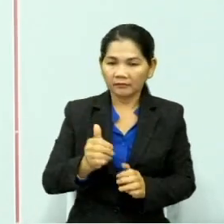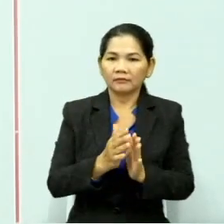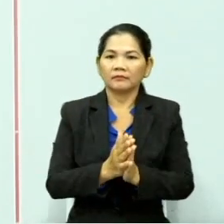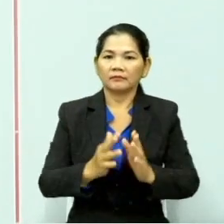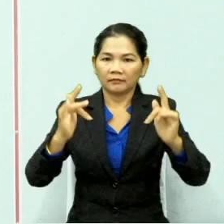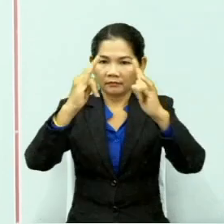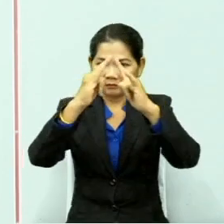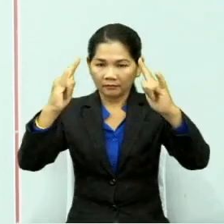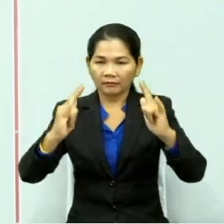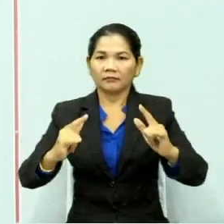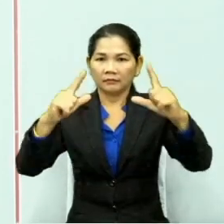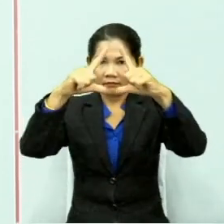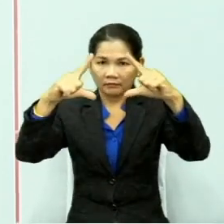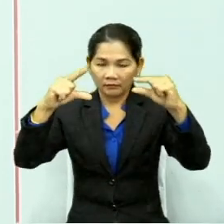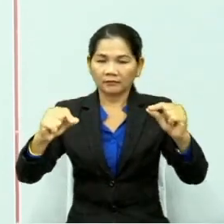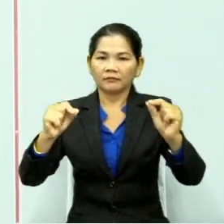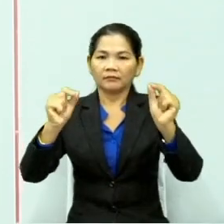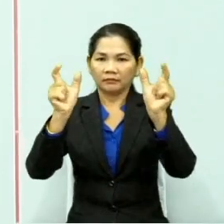tì sầy